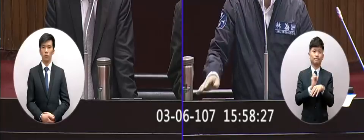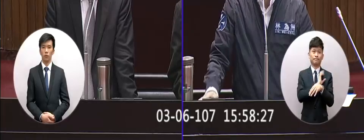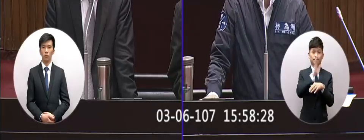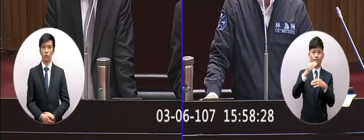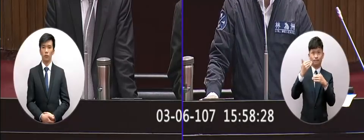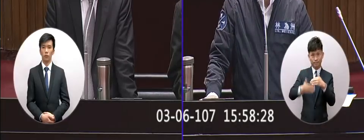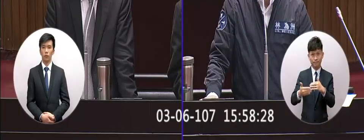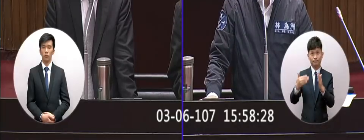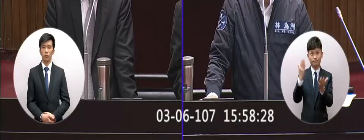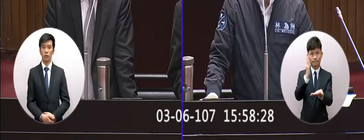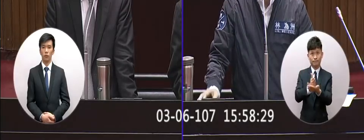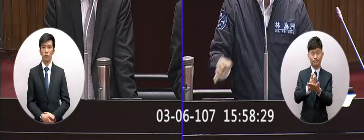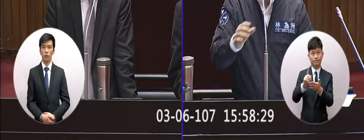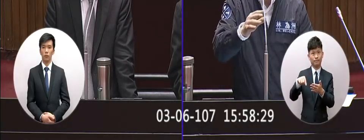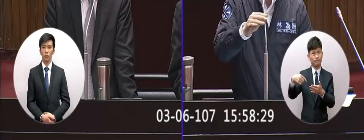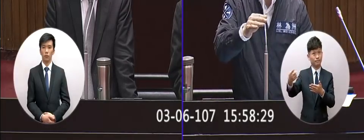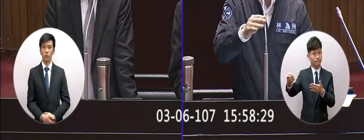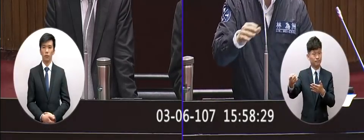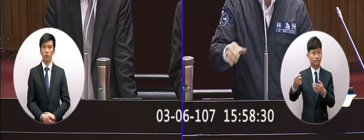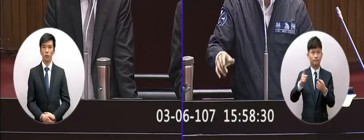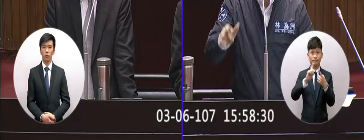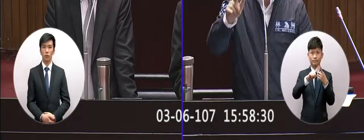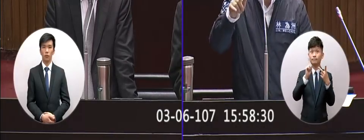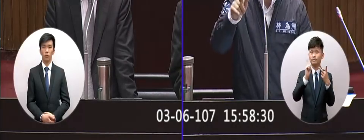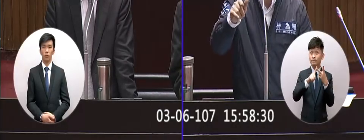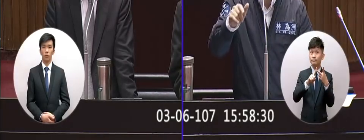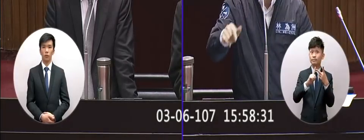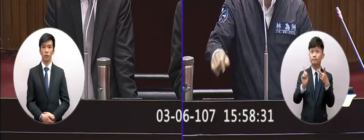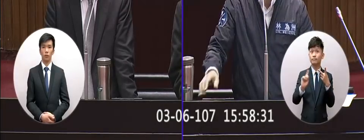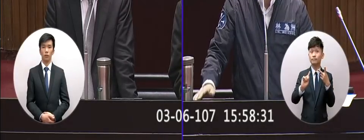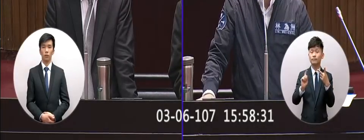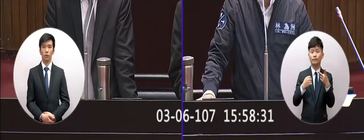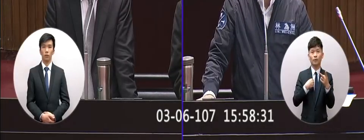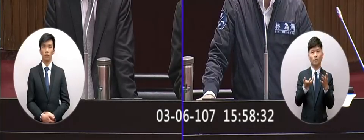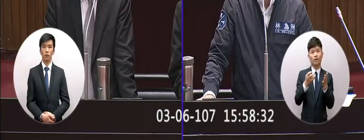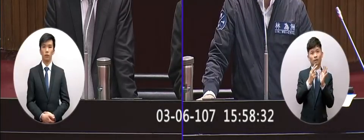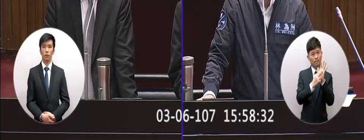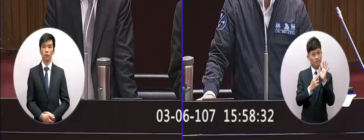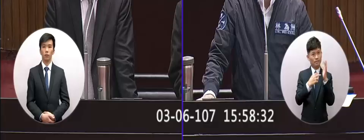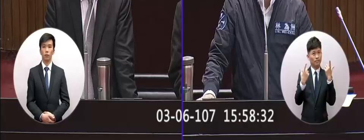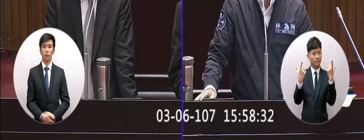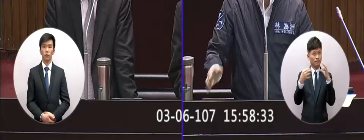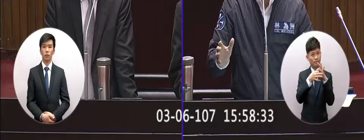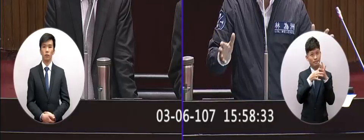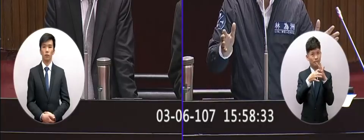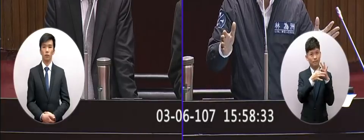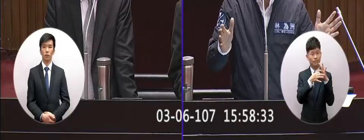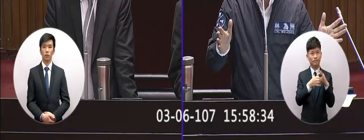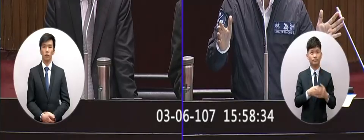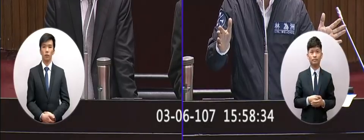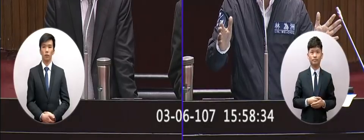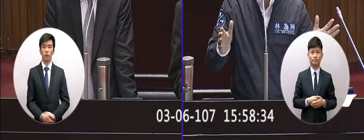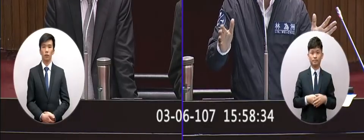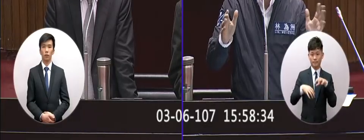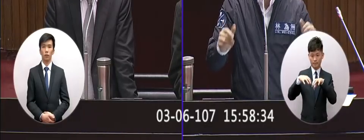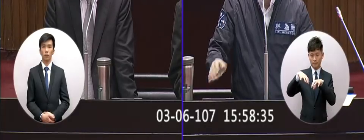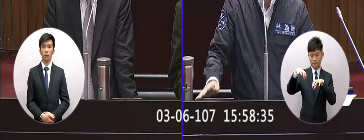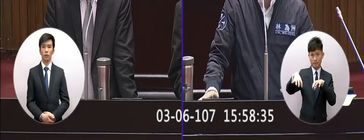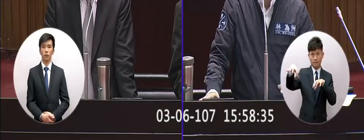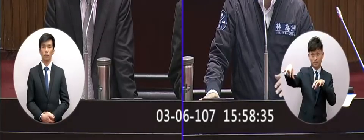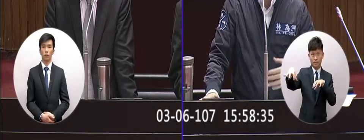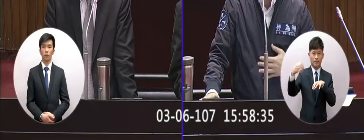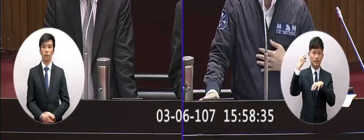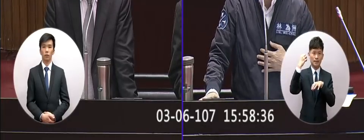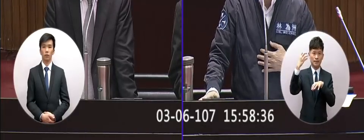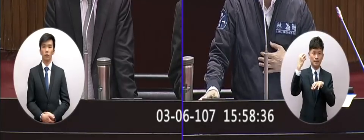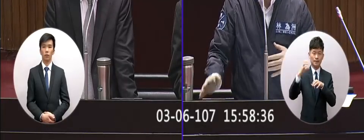以外其实它还有原因，就是跟我刚刚讲的有关，就是那一个地区刚好是一个